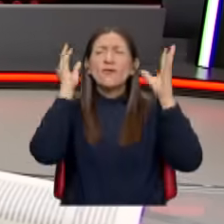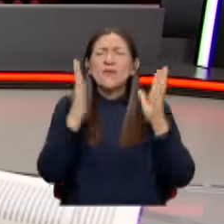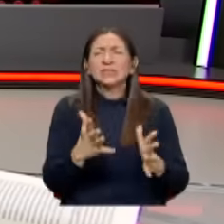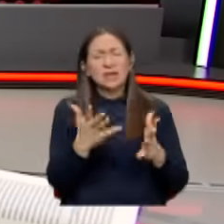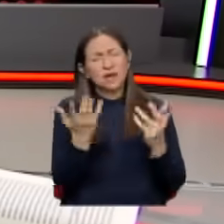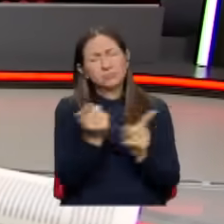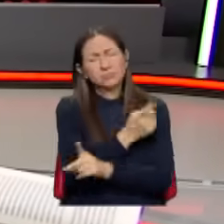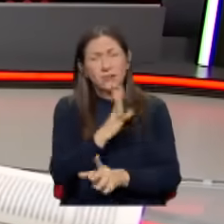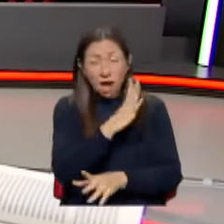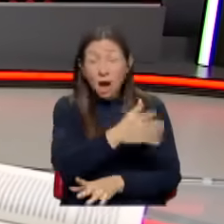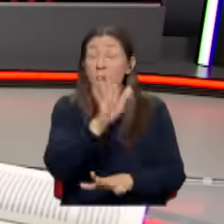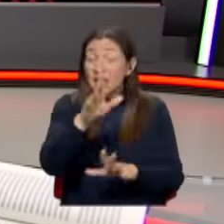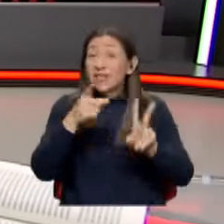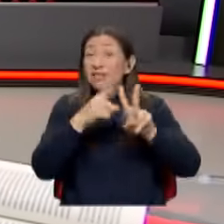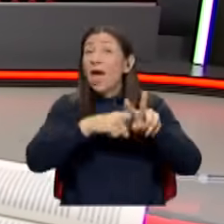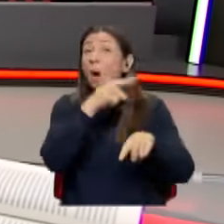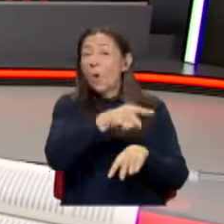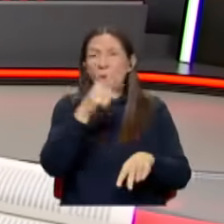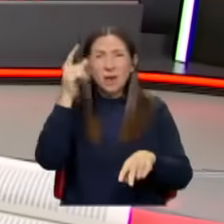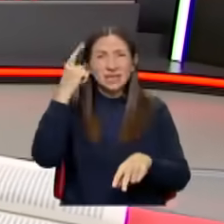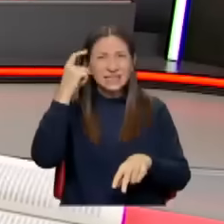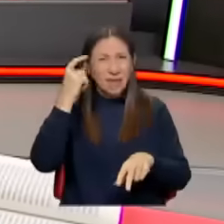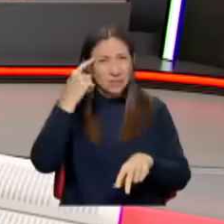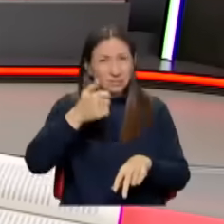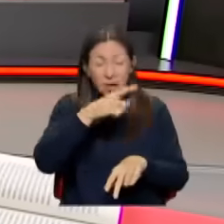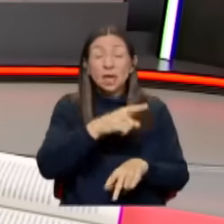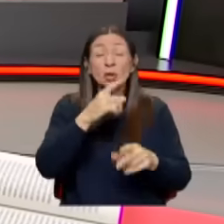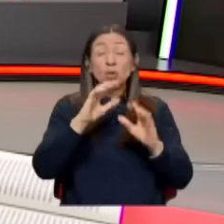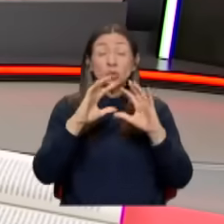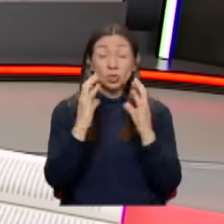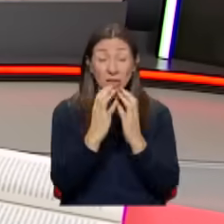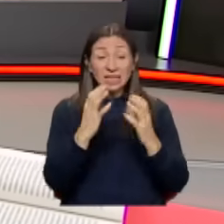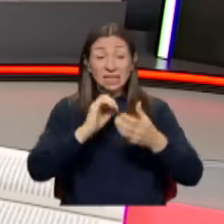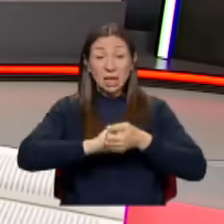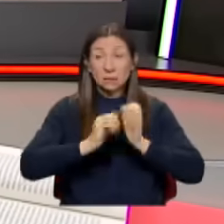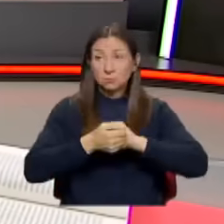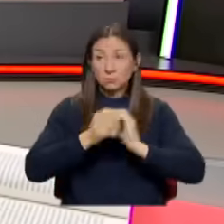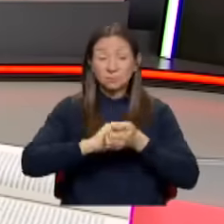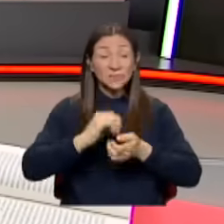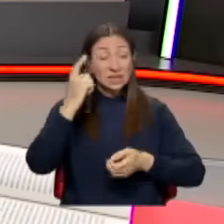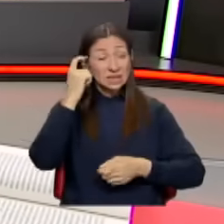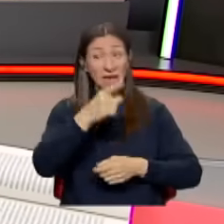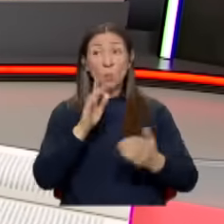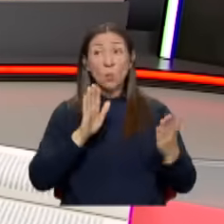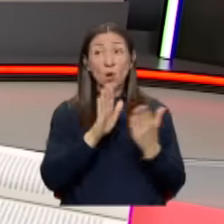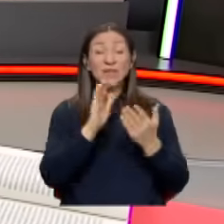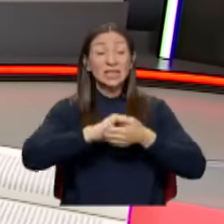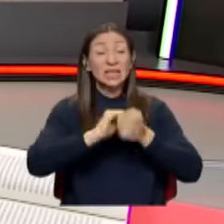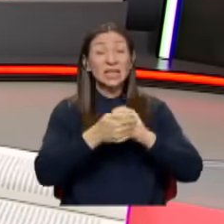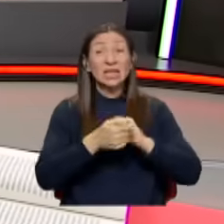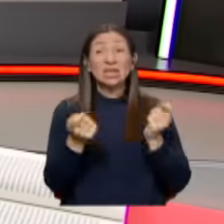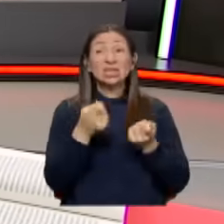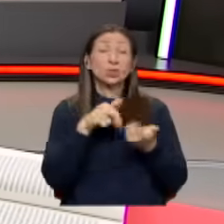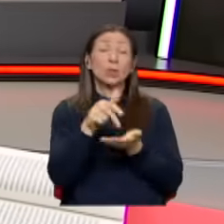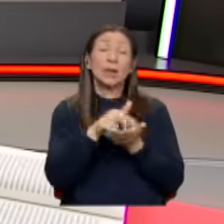tarafları var. Ve Netanyahu'ya karşı küresel sivil toplumla dayanışma içinde, İsrail muhalefetiyle dayanışma içinde